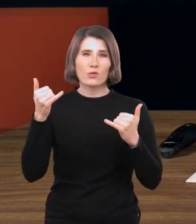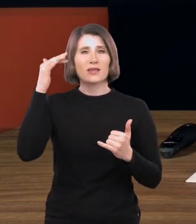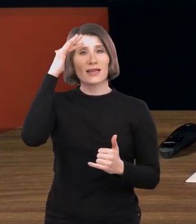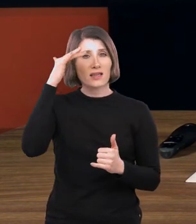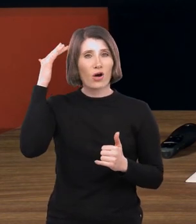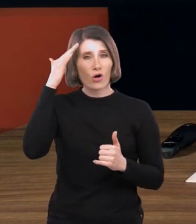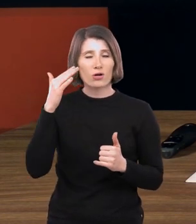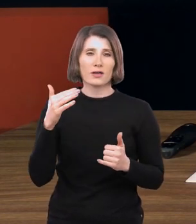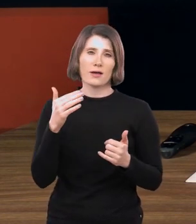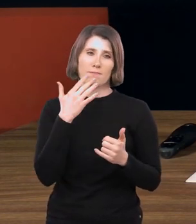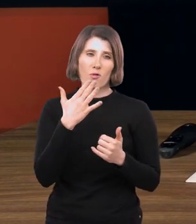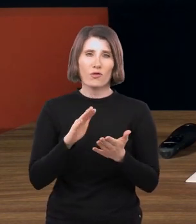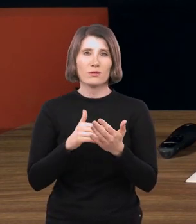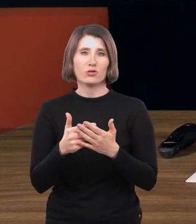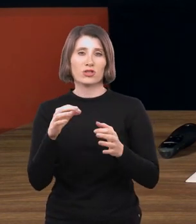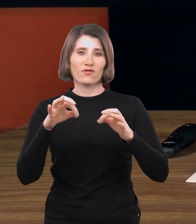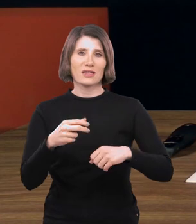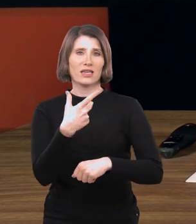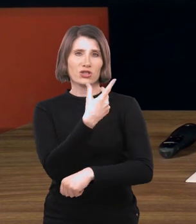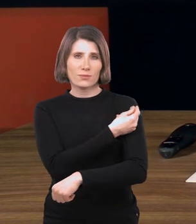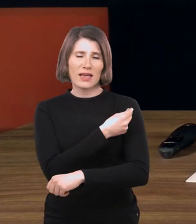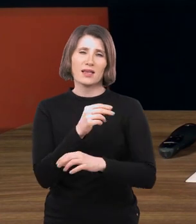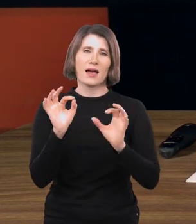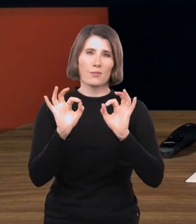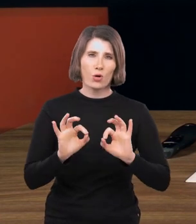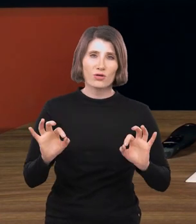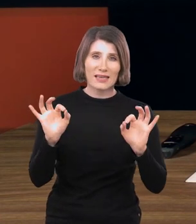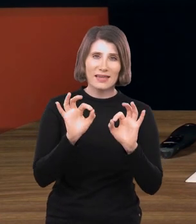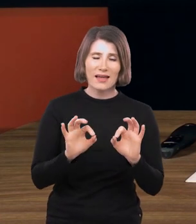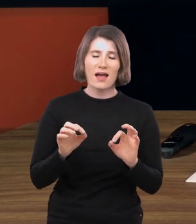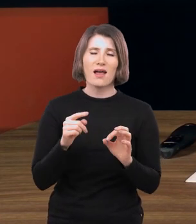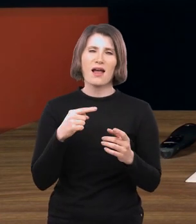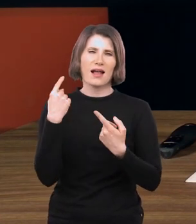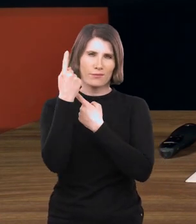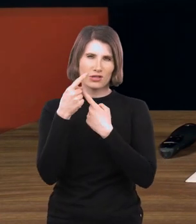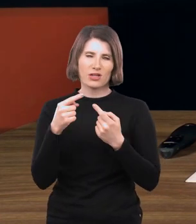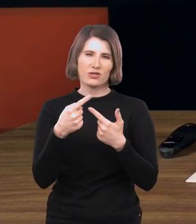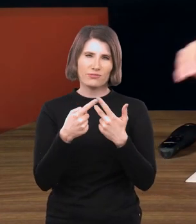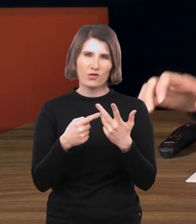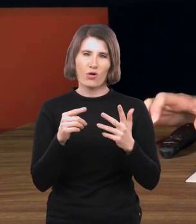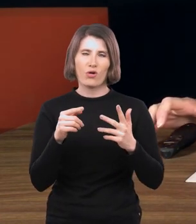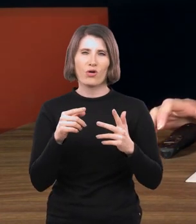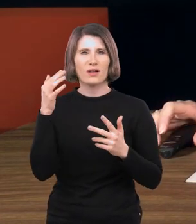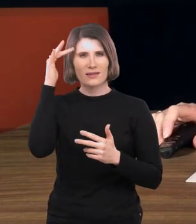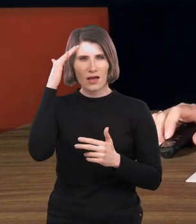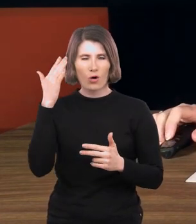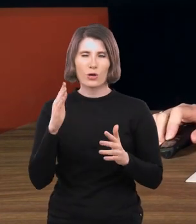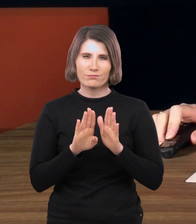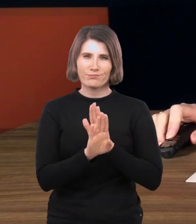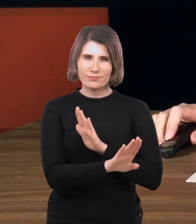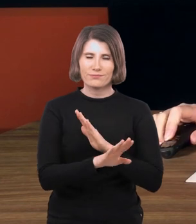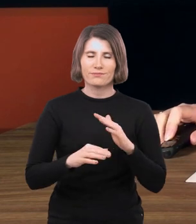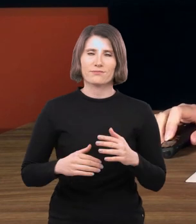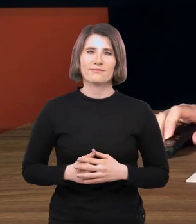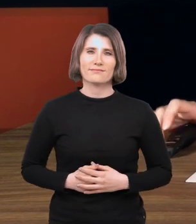które nawiązują do szczepień, które nawiązują do diet, ale myślę, że to możemy sobie jakby